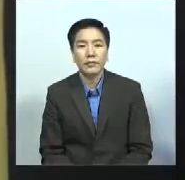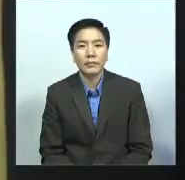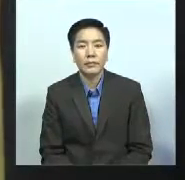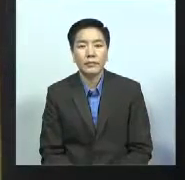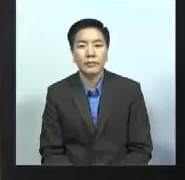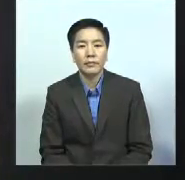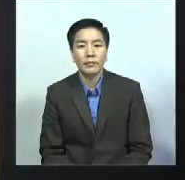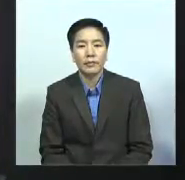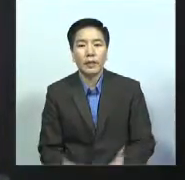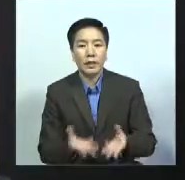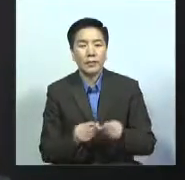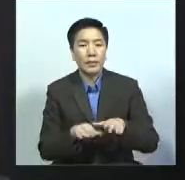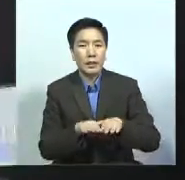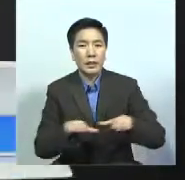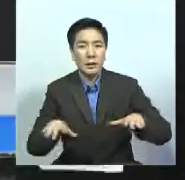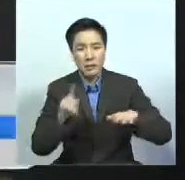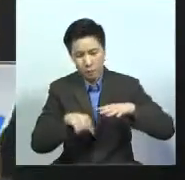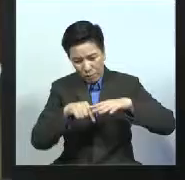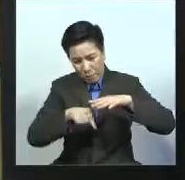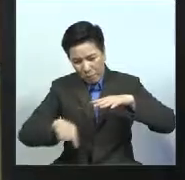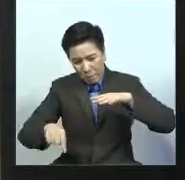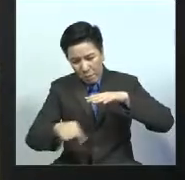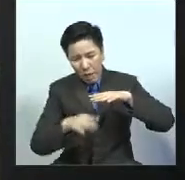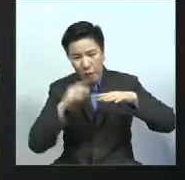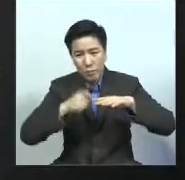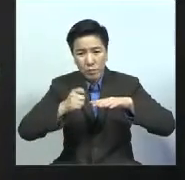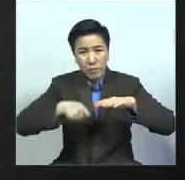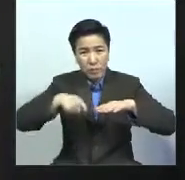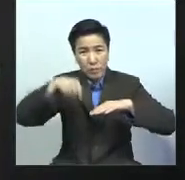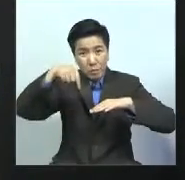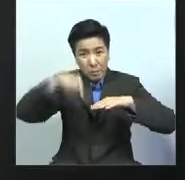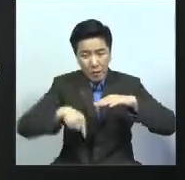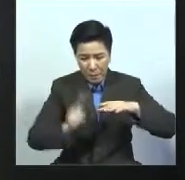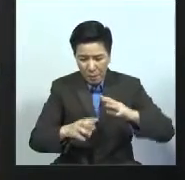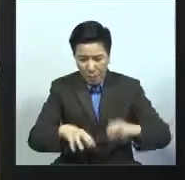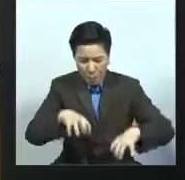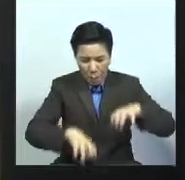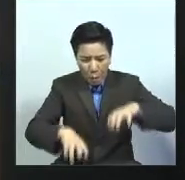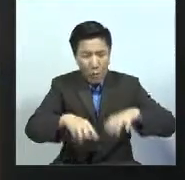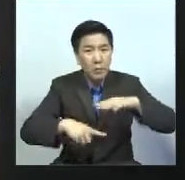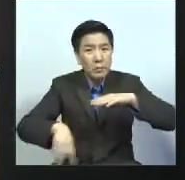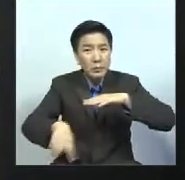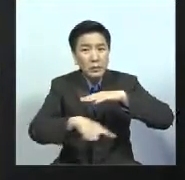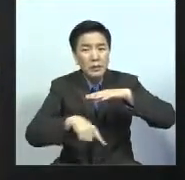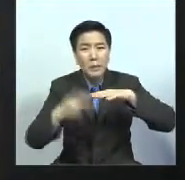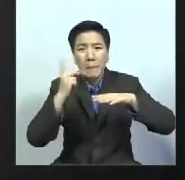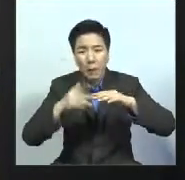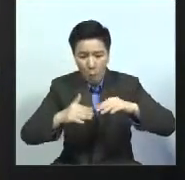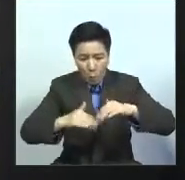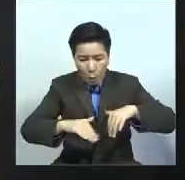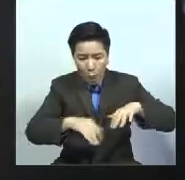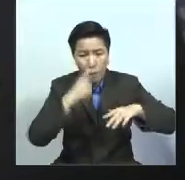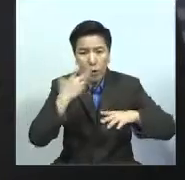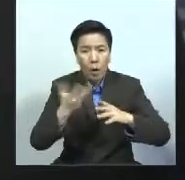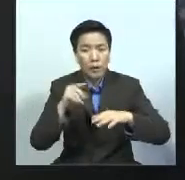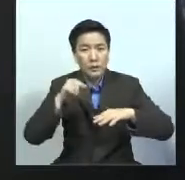ที่ฟังมานะพื้นดินเป็นดินคลุกเมื่อลงมือก่อสร้างก็ปรากฏว่าวัสดุที่ใ